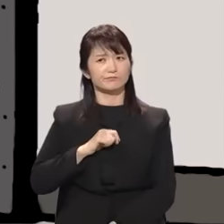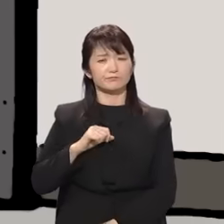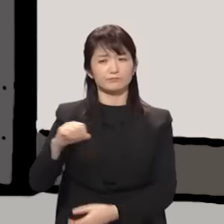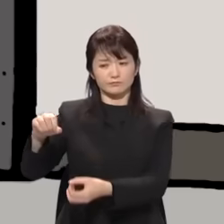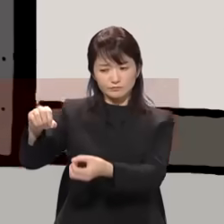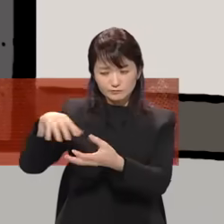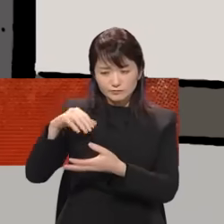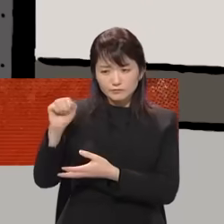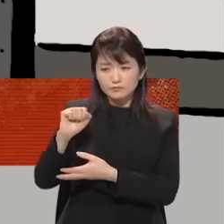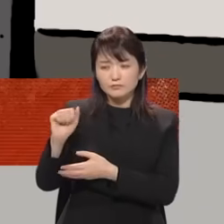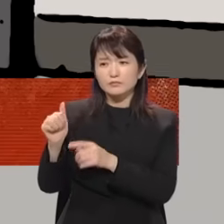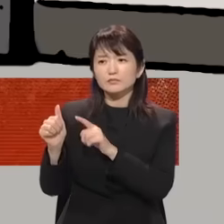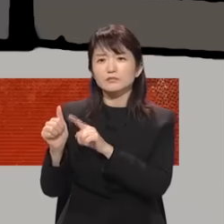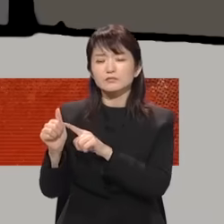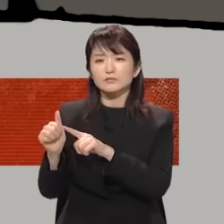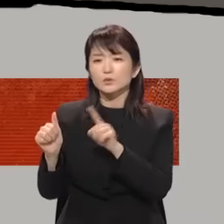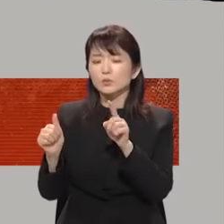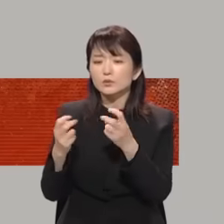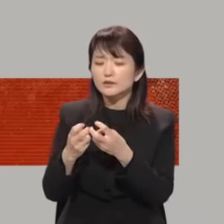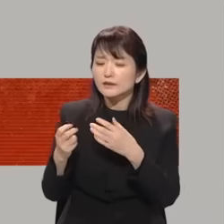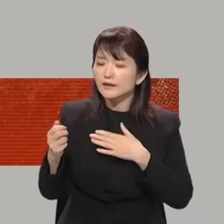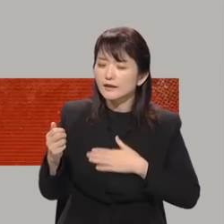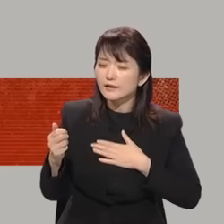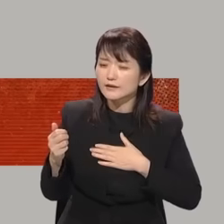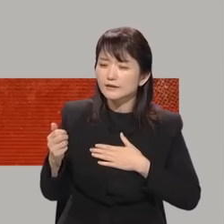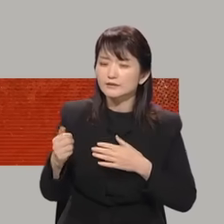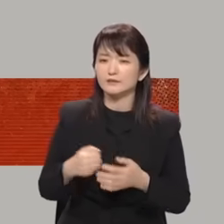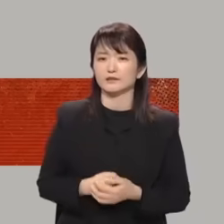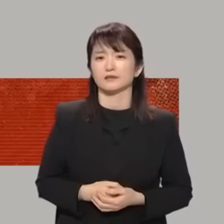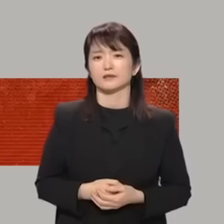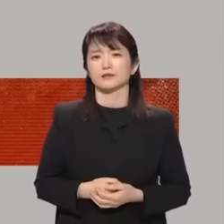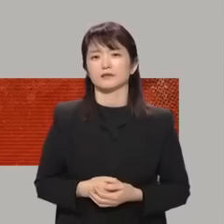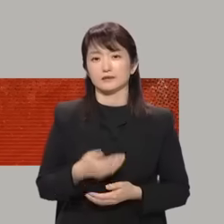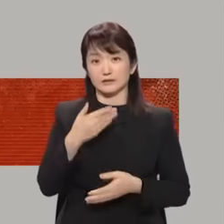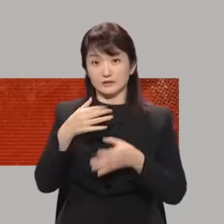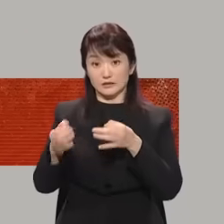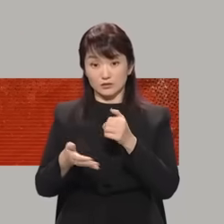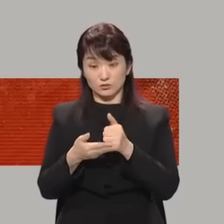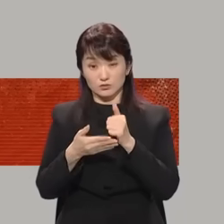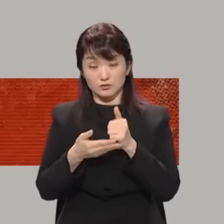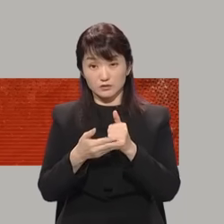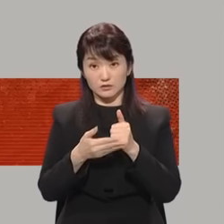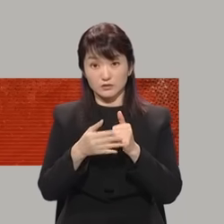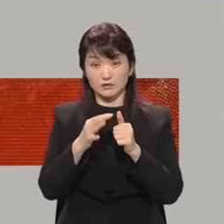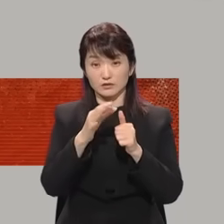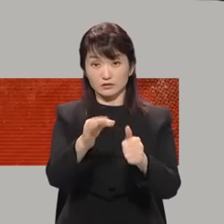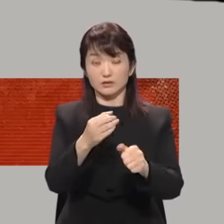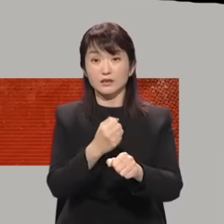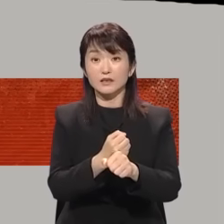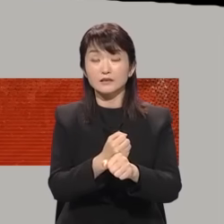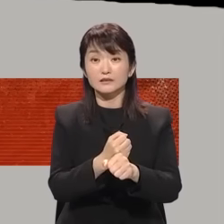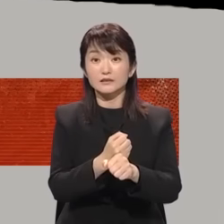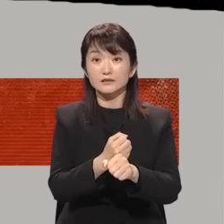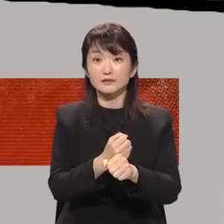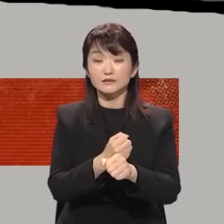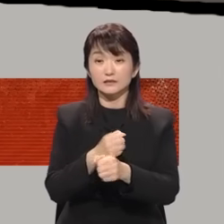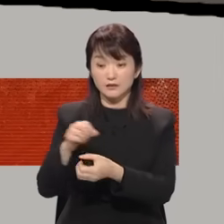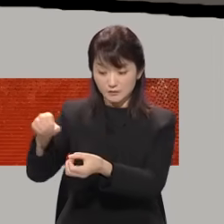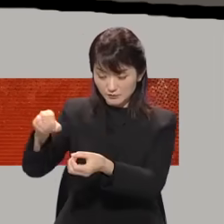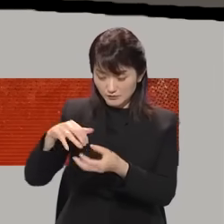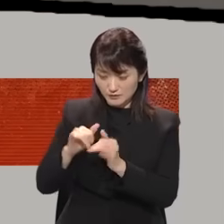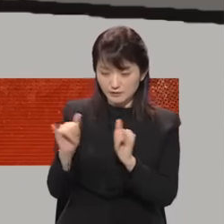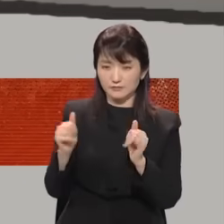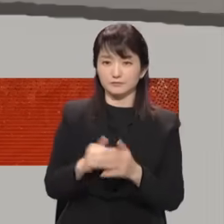하니까이 식당을 추천해 준 그 시청자가 바로 배달 기사였던 겁니다 그래서 사실 중간에 상호를 언급해서